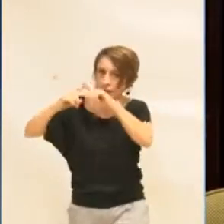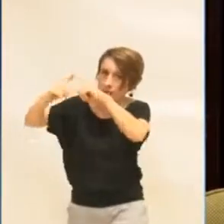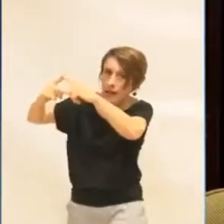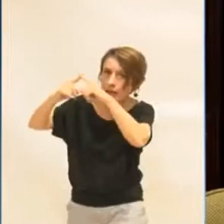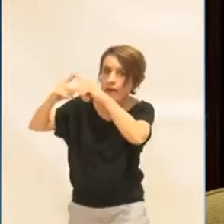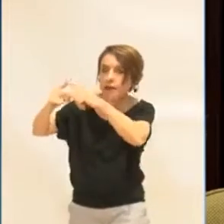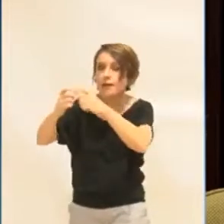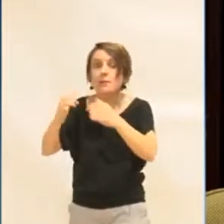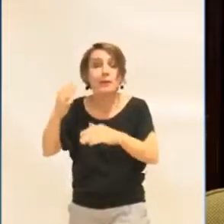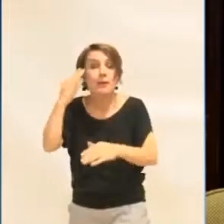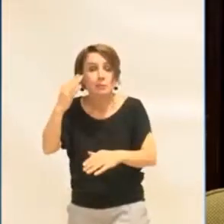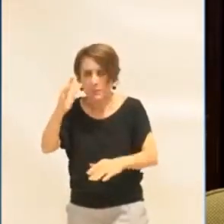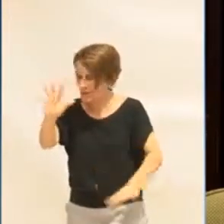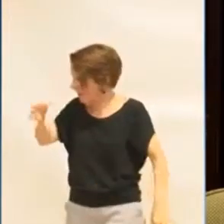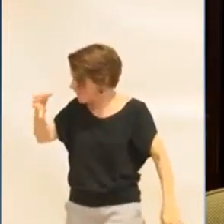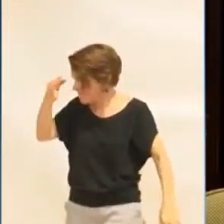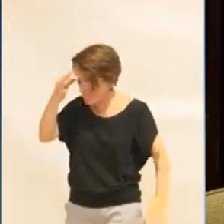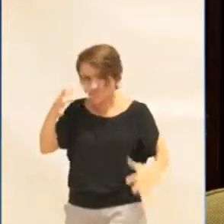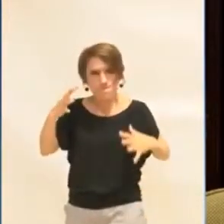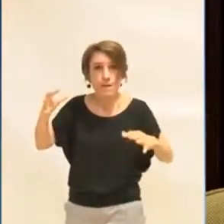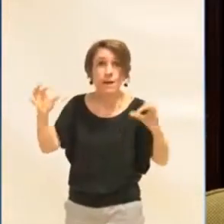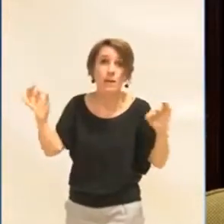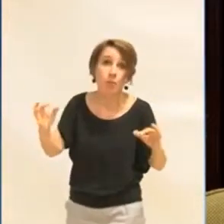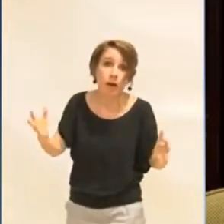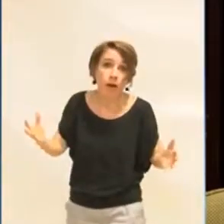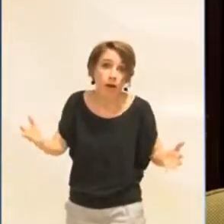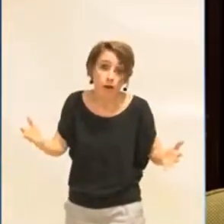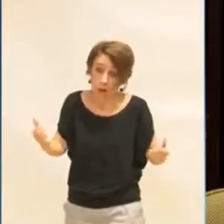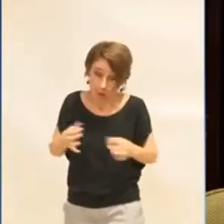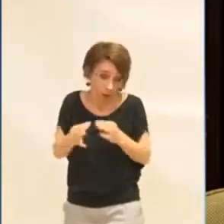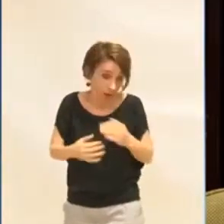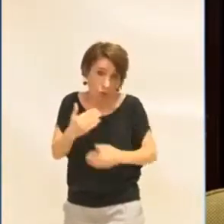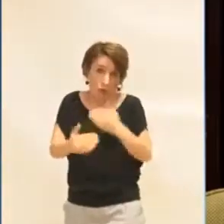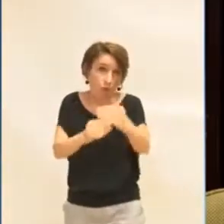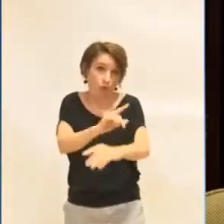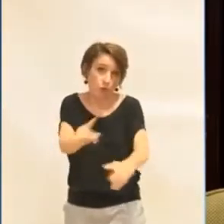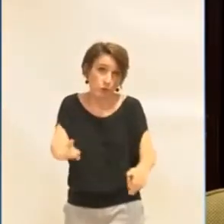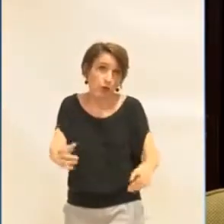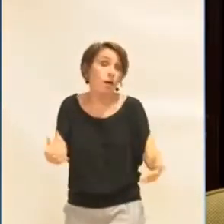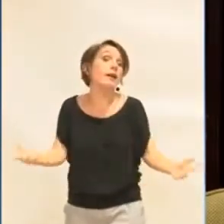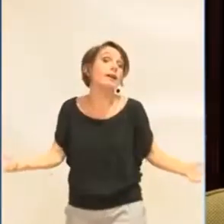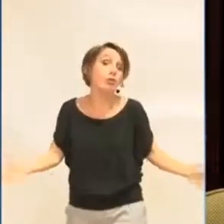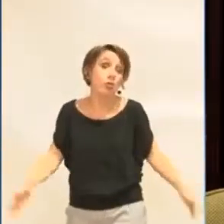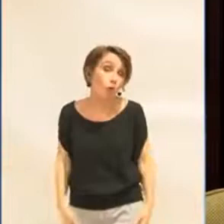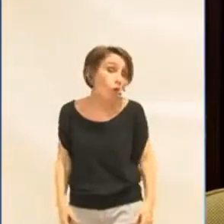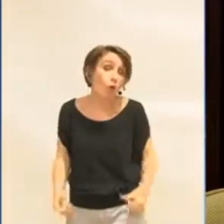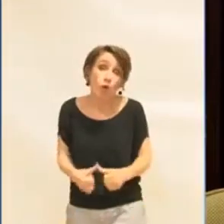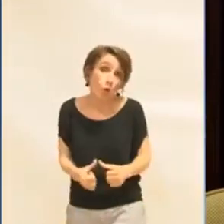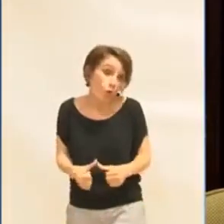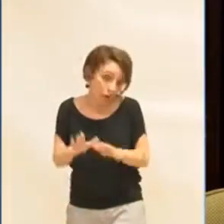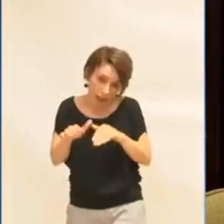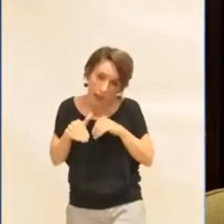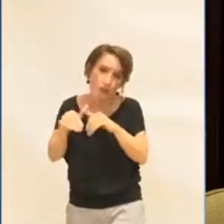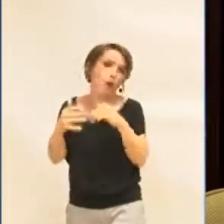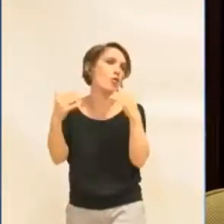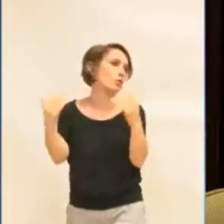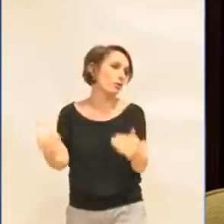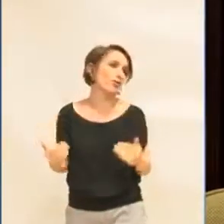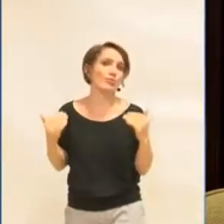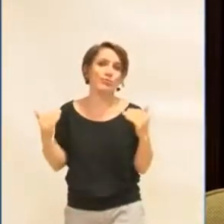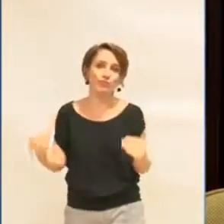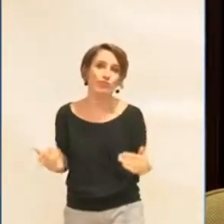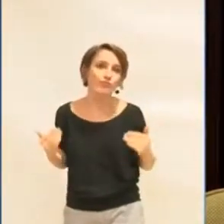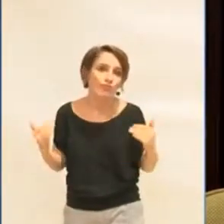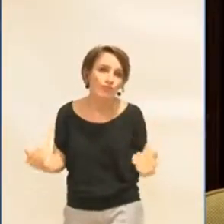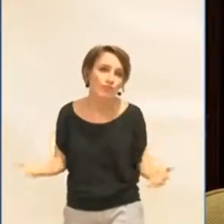si on n'a pas une volonté déterminée sur cette question-là, on n'avancera pas. Et non, qu'est-ce qu'on va faire? On va continuer avec